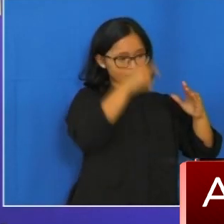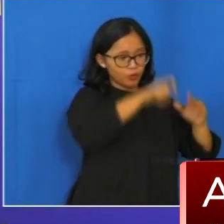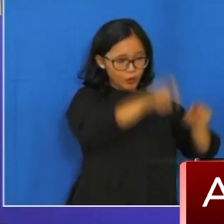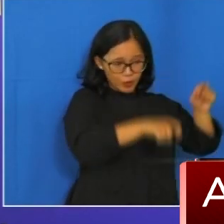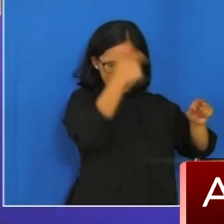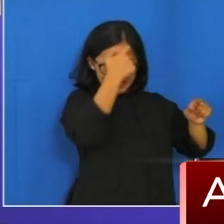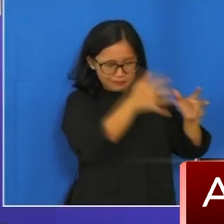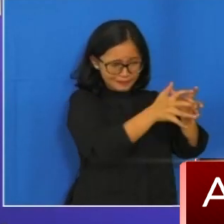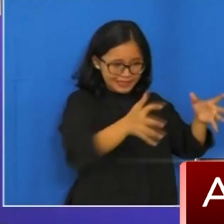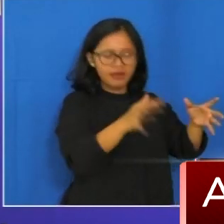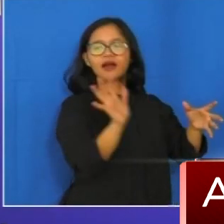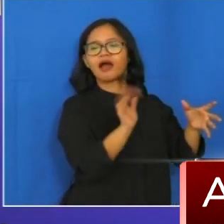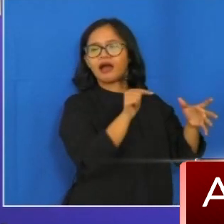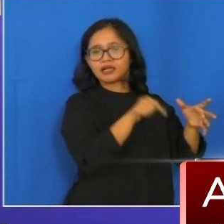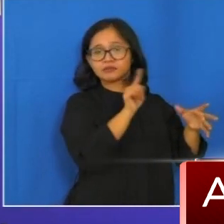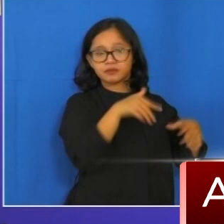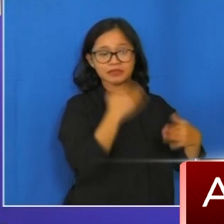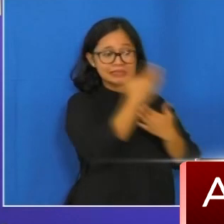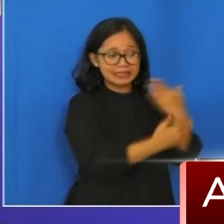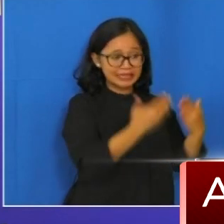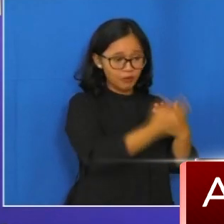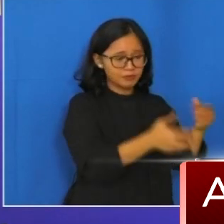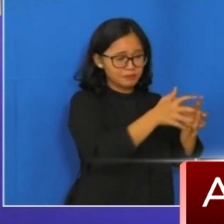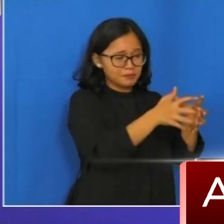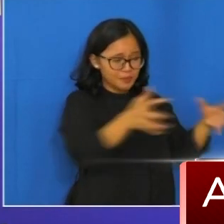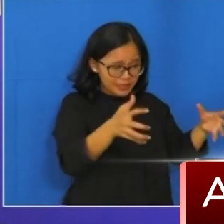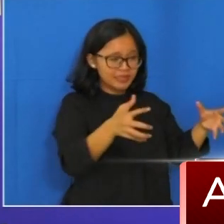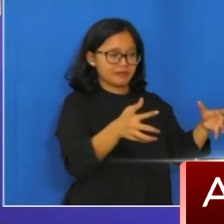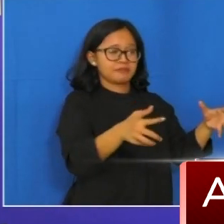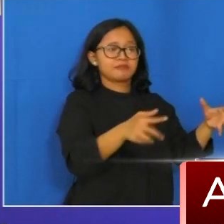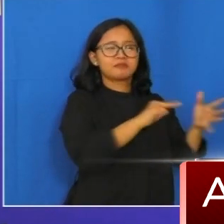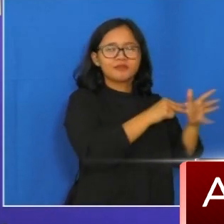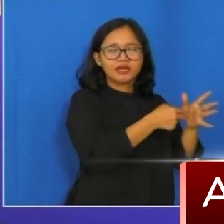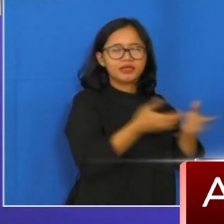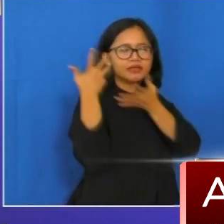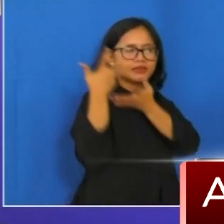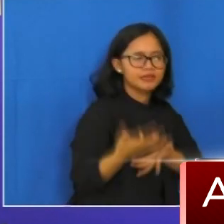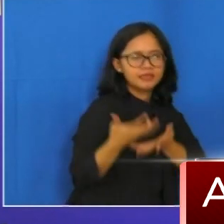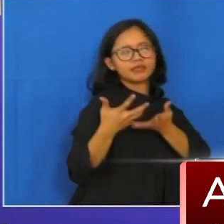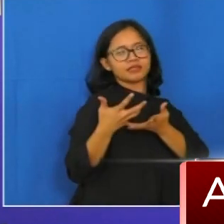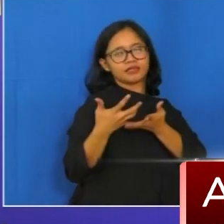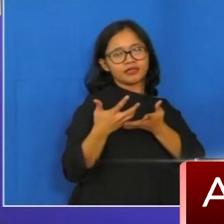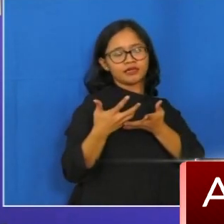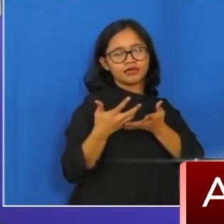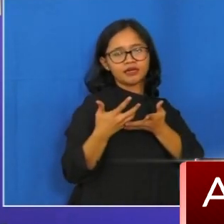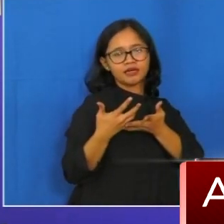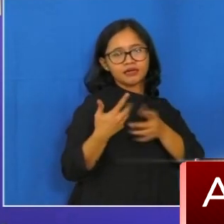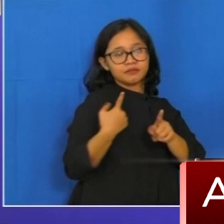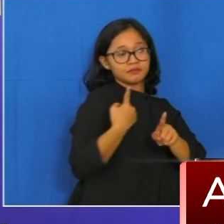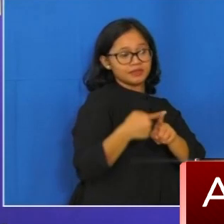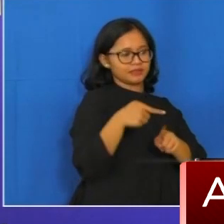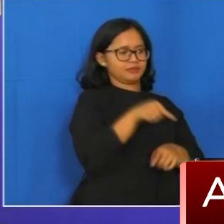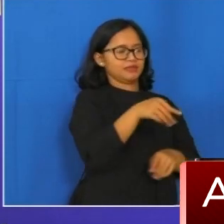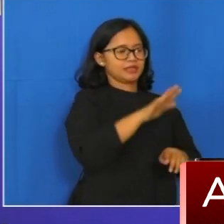karena semakin banyak pasien yang dirawat akan semakin berat beban kita untuk menurunkan jumlah orang sakit dan